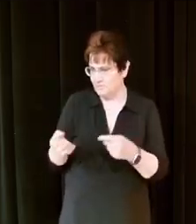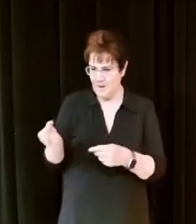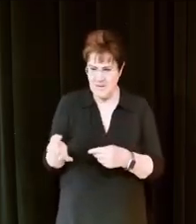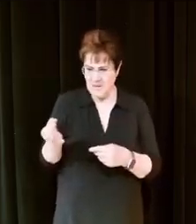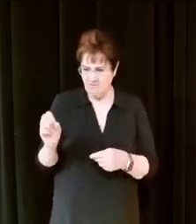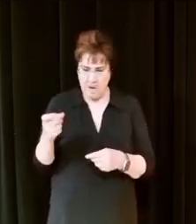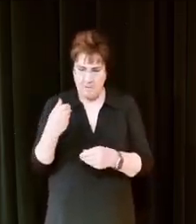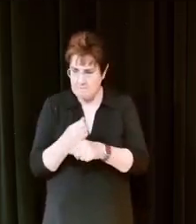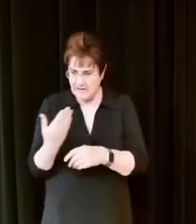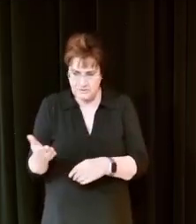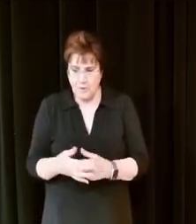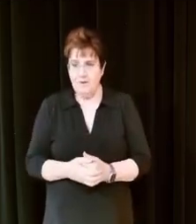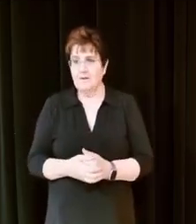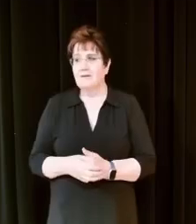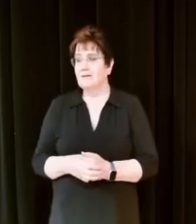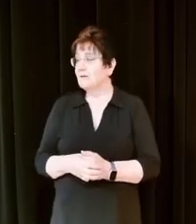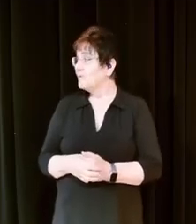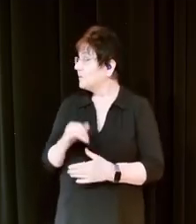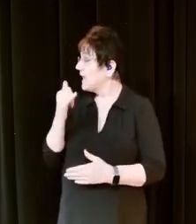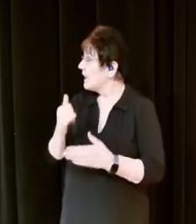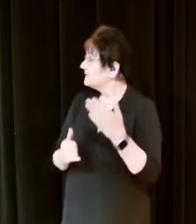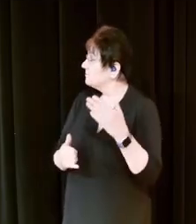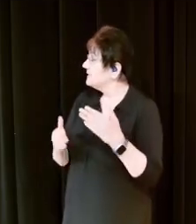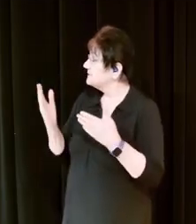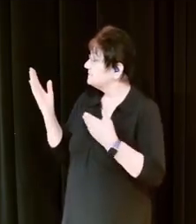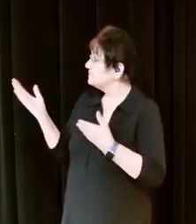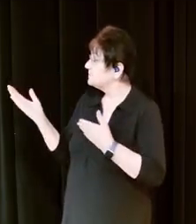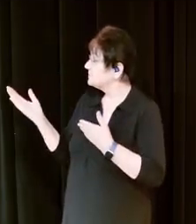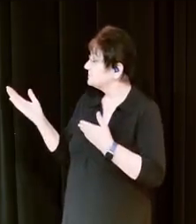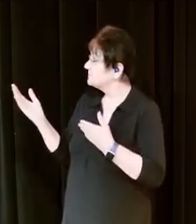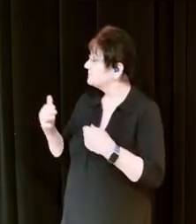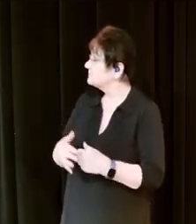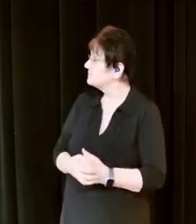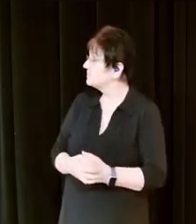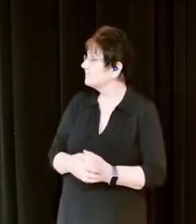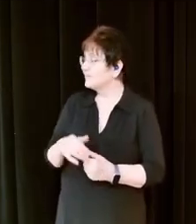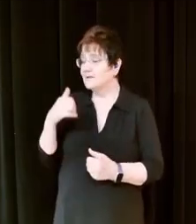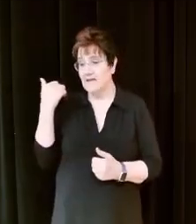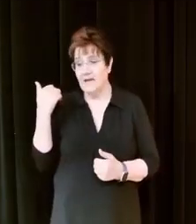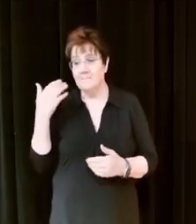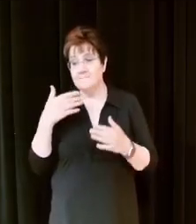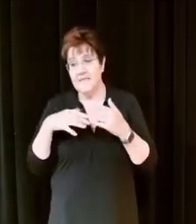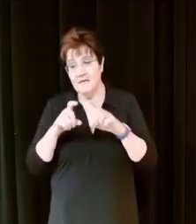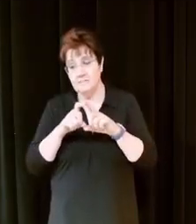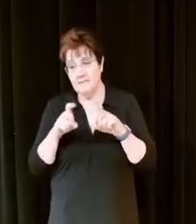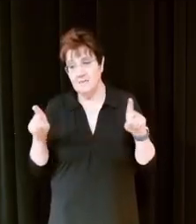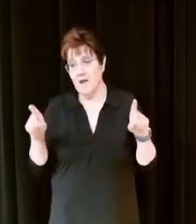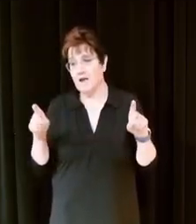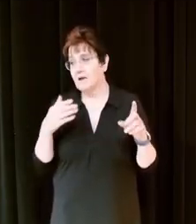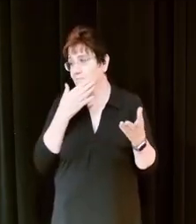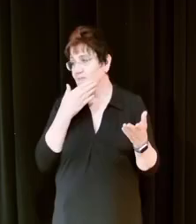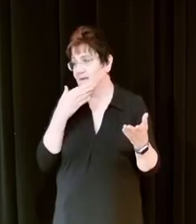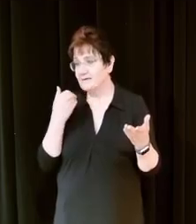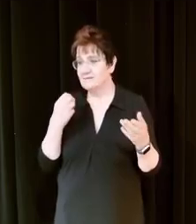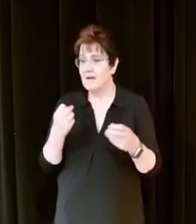sowas? Und im letzten Bild, dann ist dieses entstanden. da geht es dann wieder mehr um, naja,